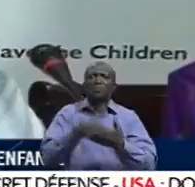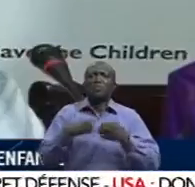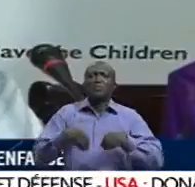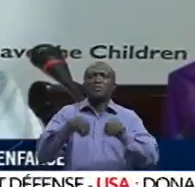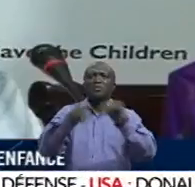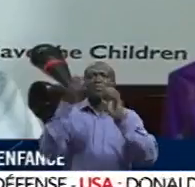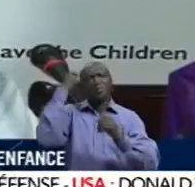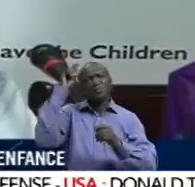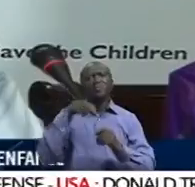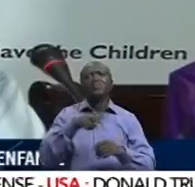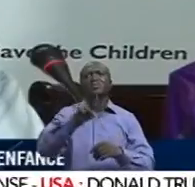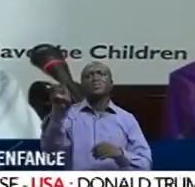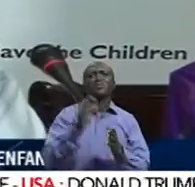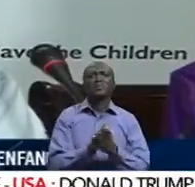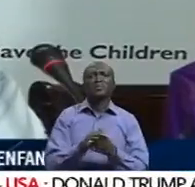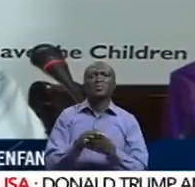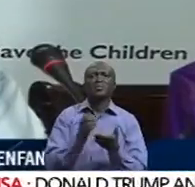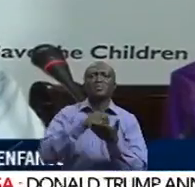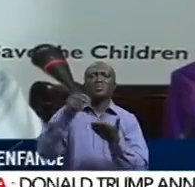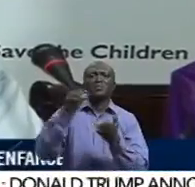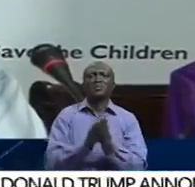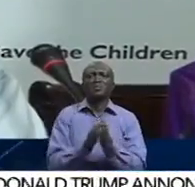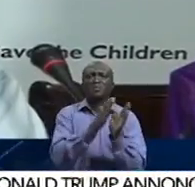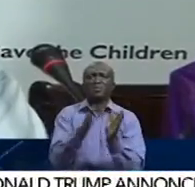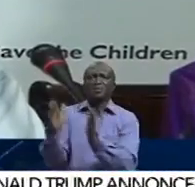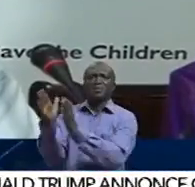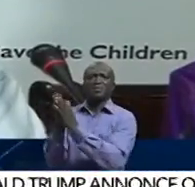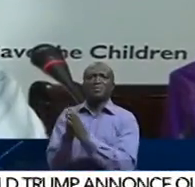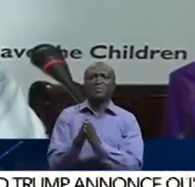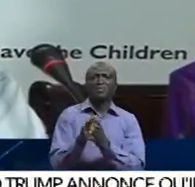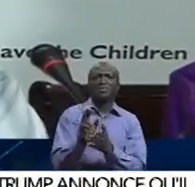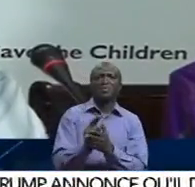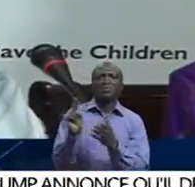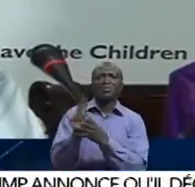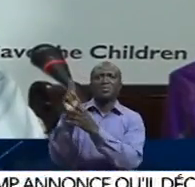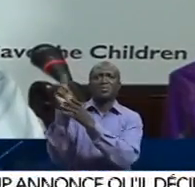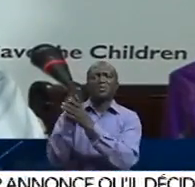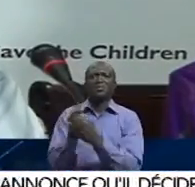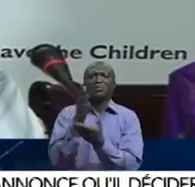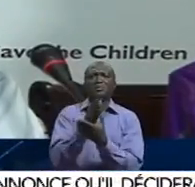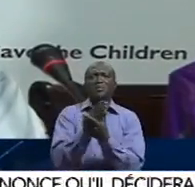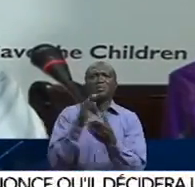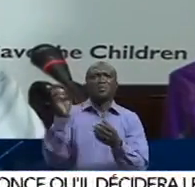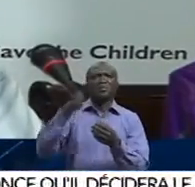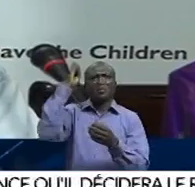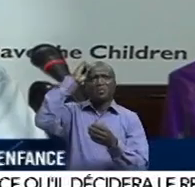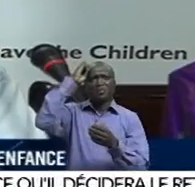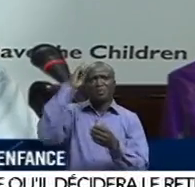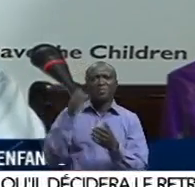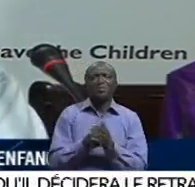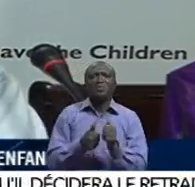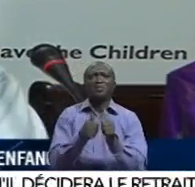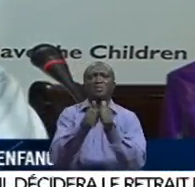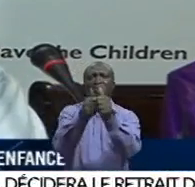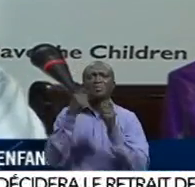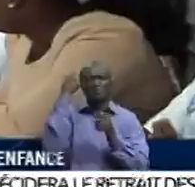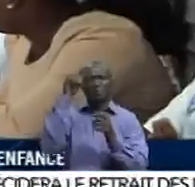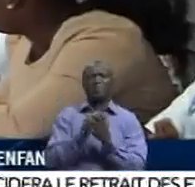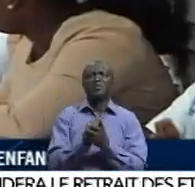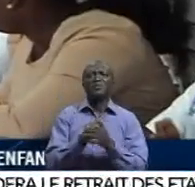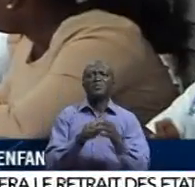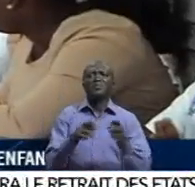droits dans l'élaboration la planification l'utilisation du budget de l'État et sont suivus pour la réalisation effective de nos